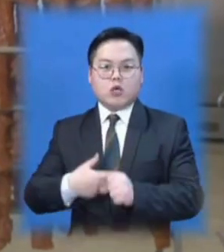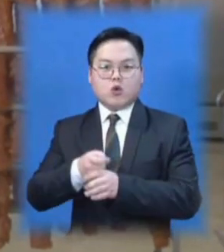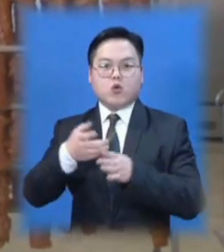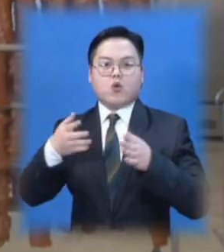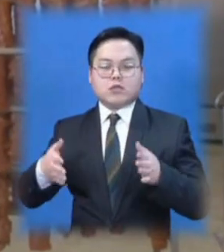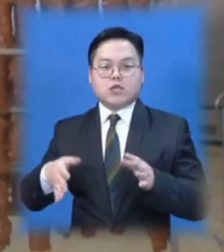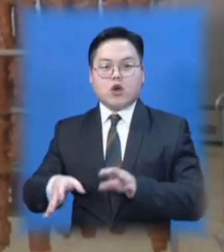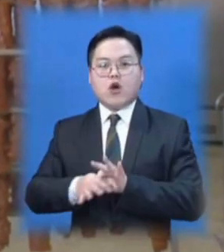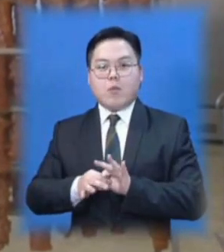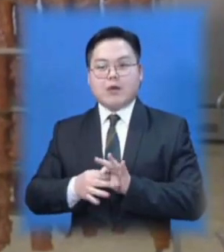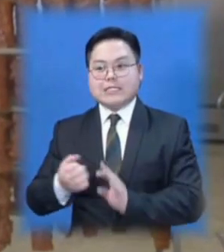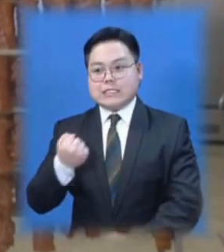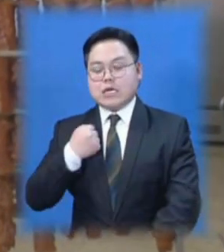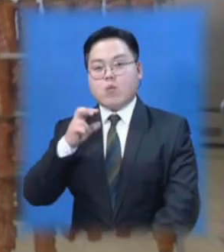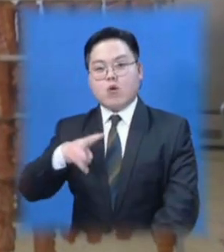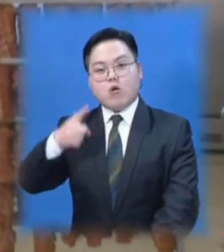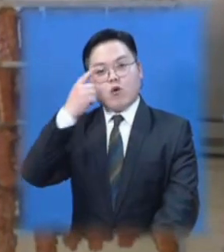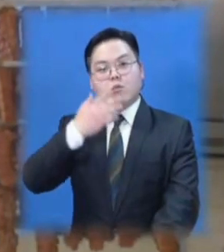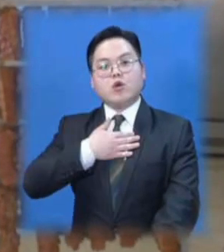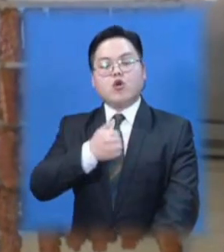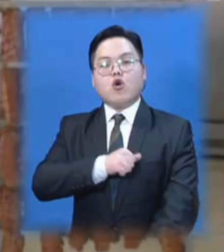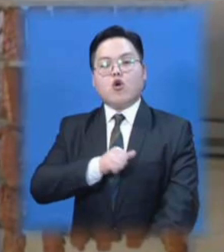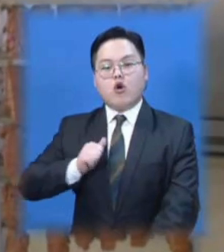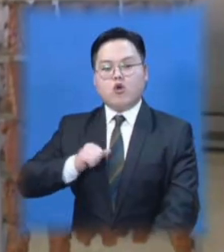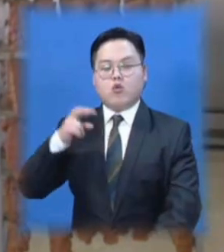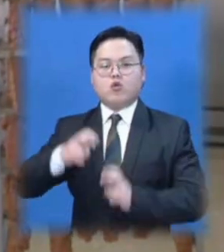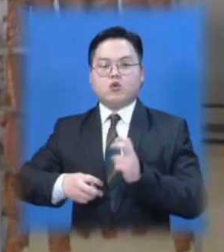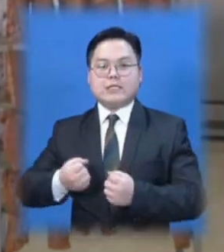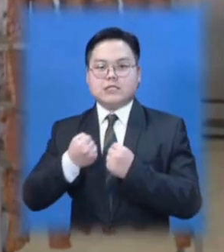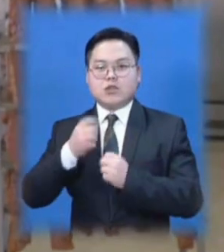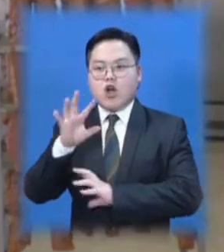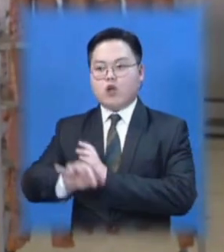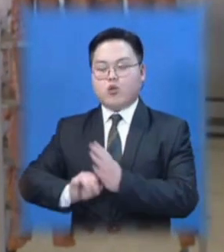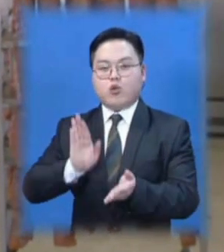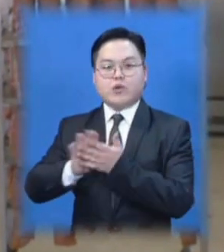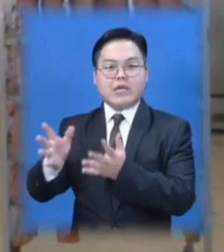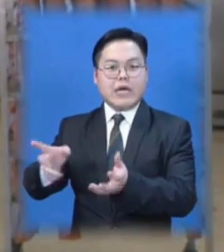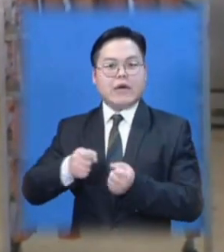хадгалсан. Ингэжээж үндэсний үйлдвэр одоо хөгж